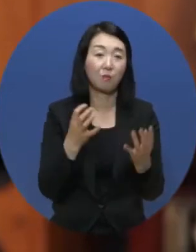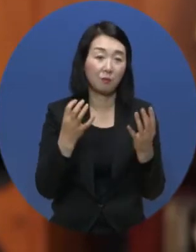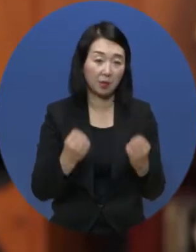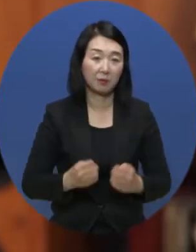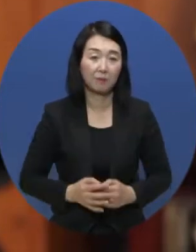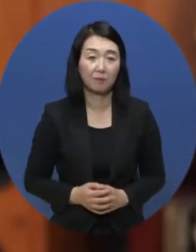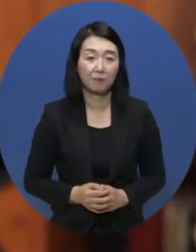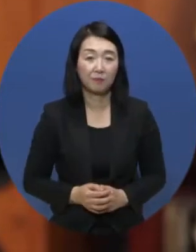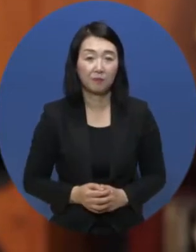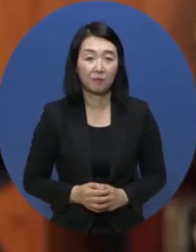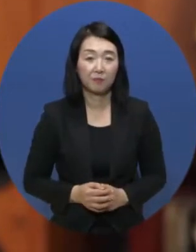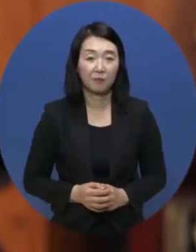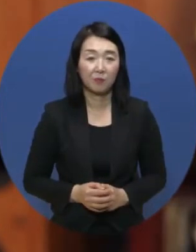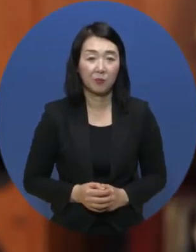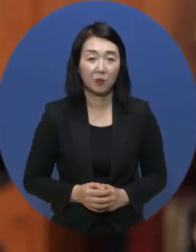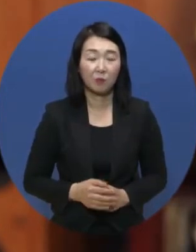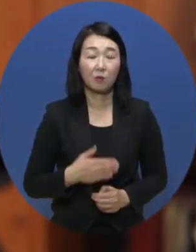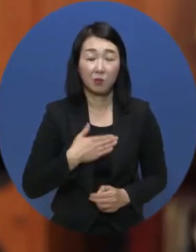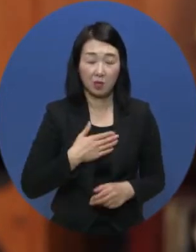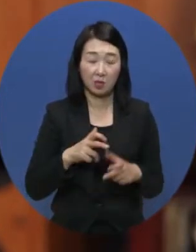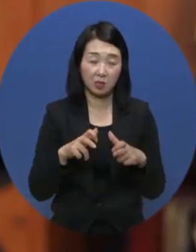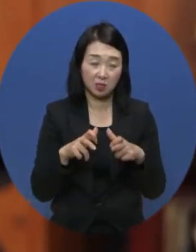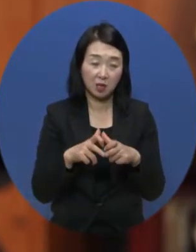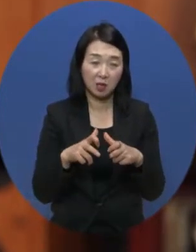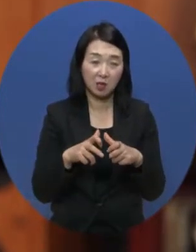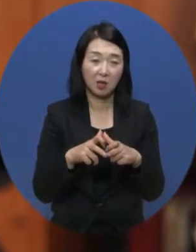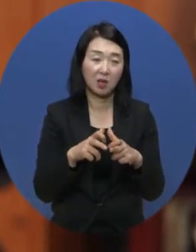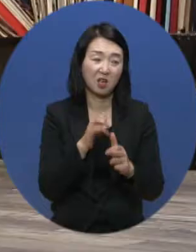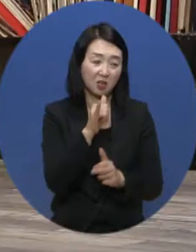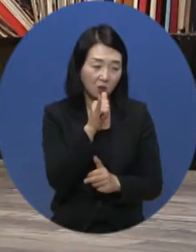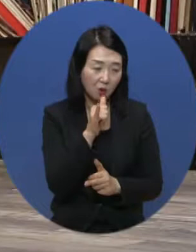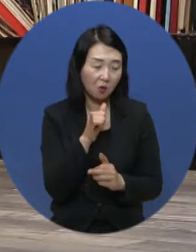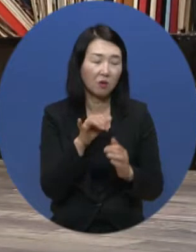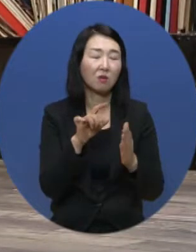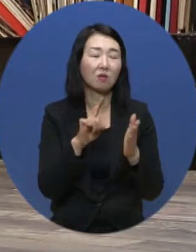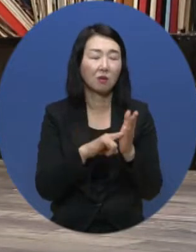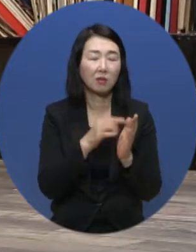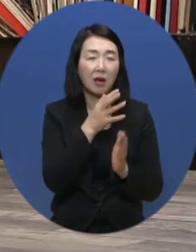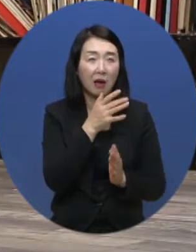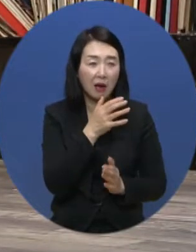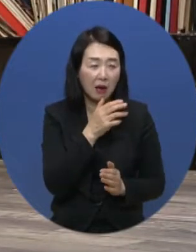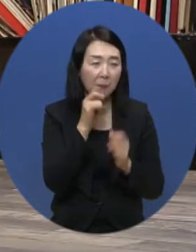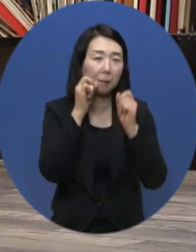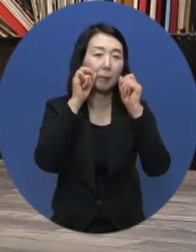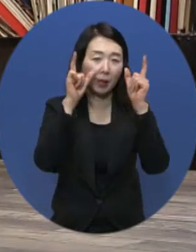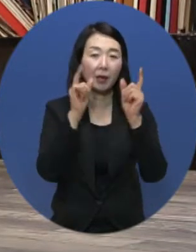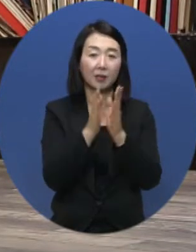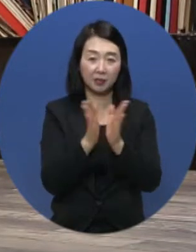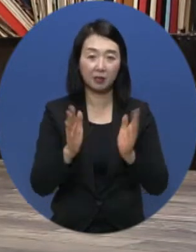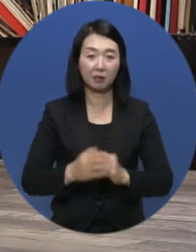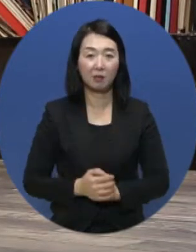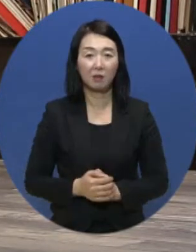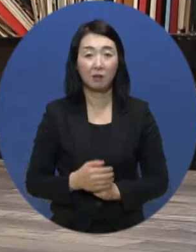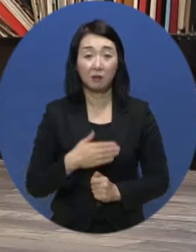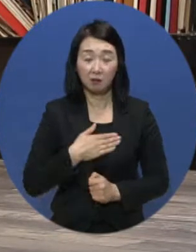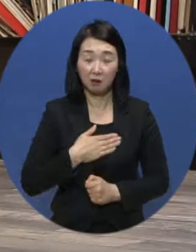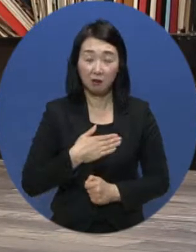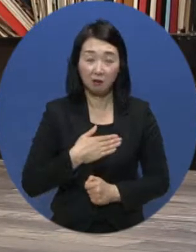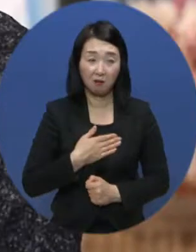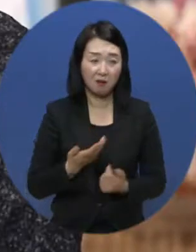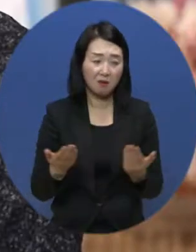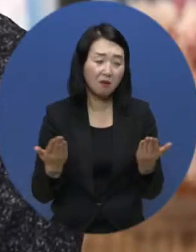하면서 조금씩 제 장애에 적응해 나갔던 것 같습니다. 다시 일을 하고 싶었습니다.